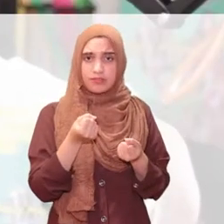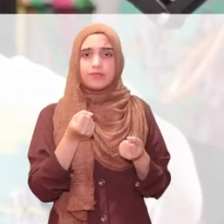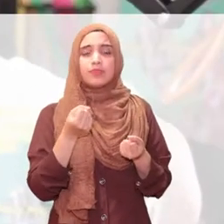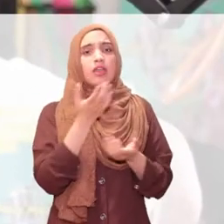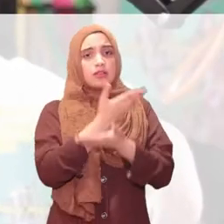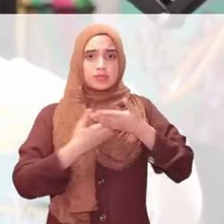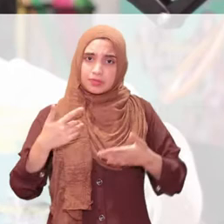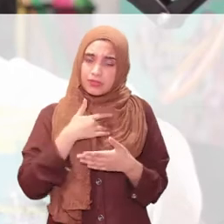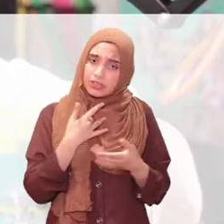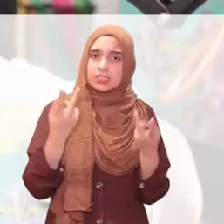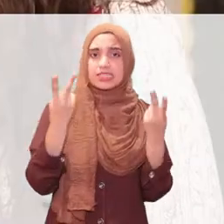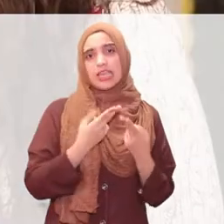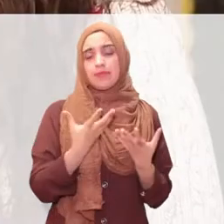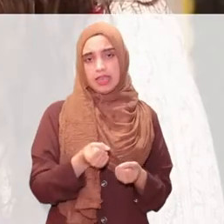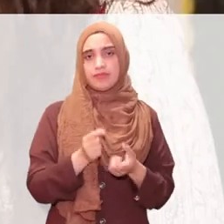विटामिंस